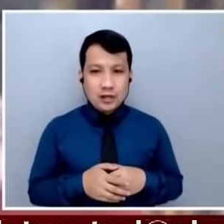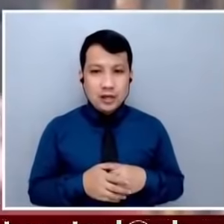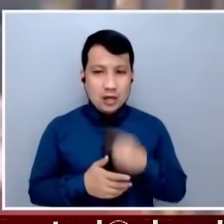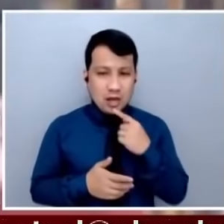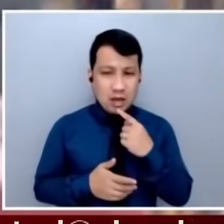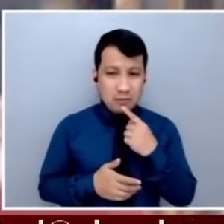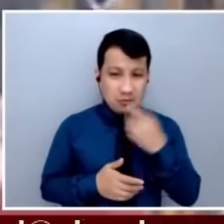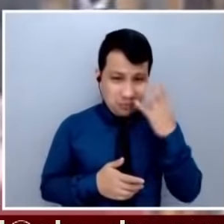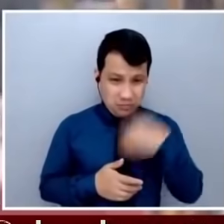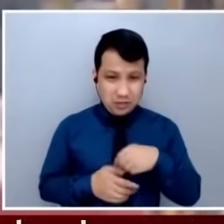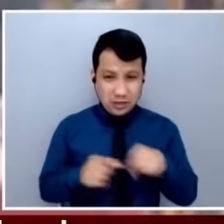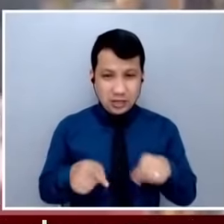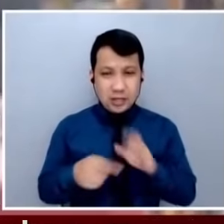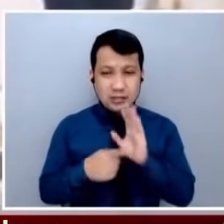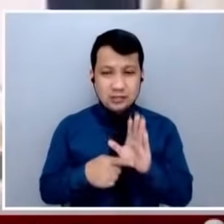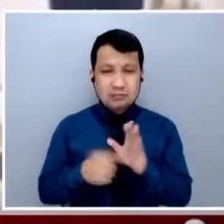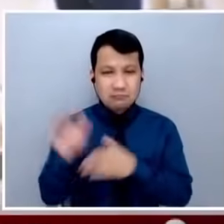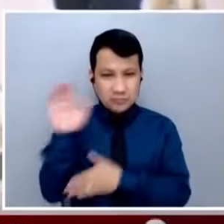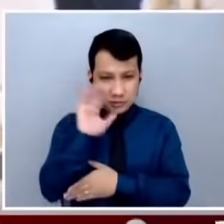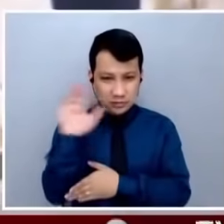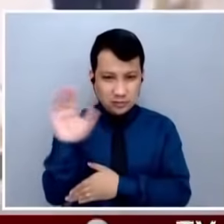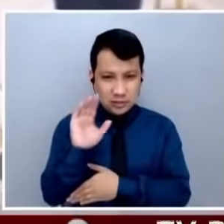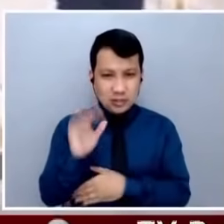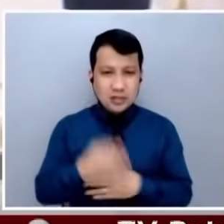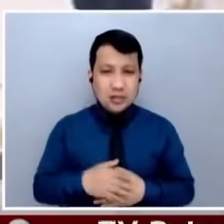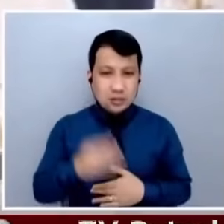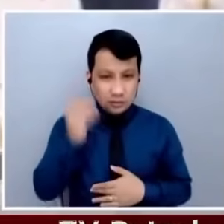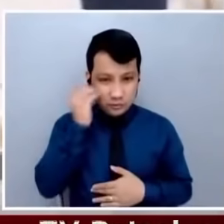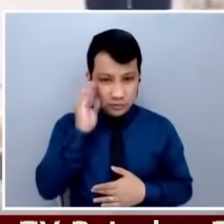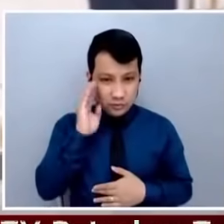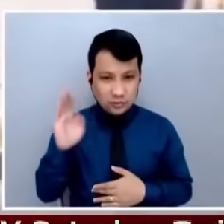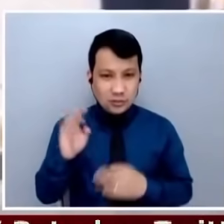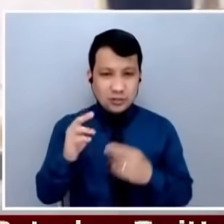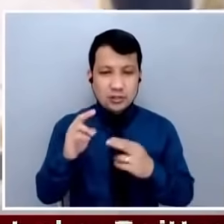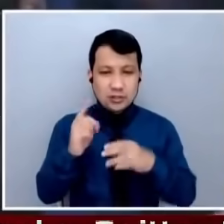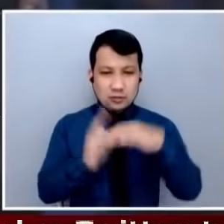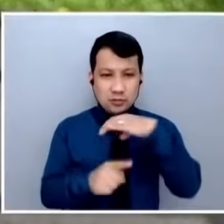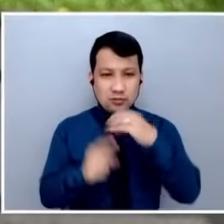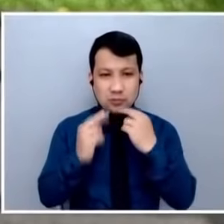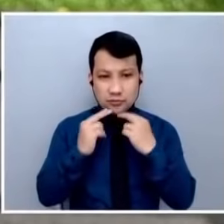Christmas. Doris Bigornia, ABS-CBN News.